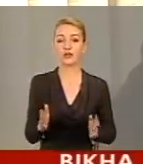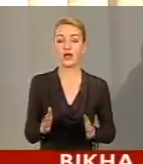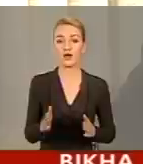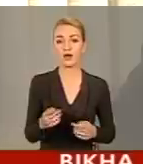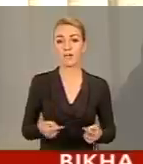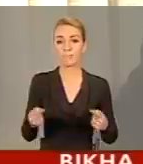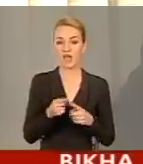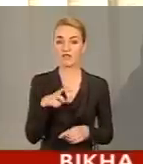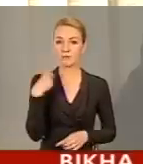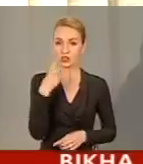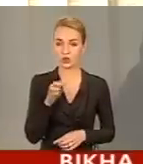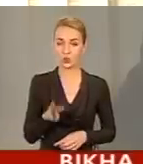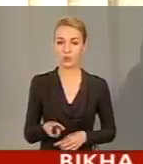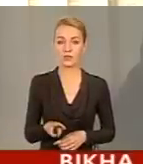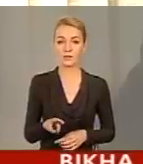певним чином